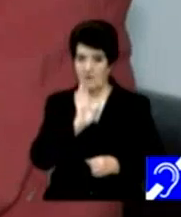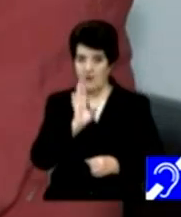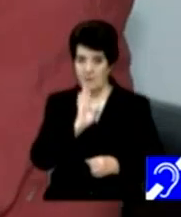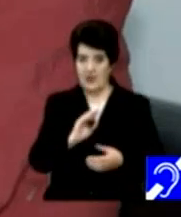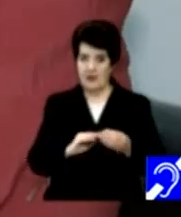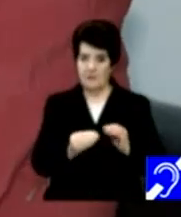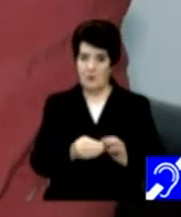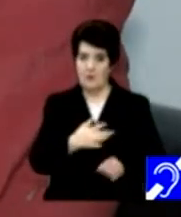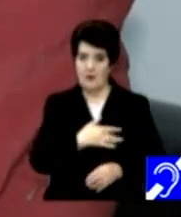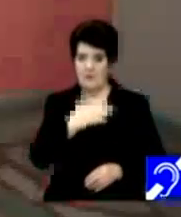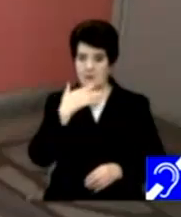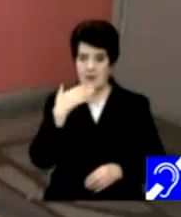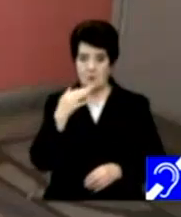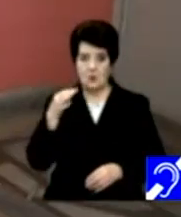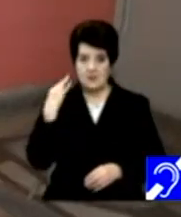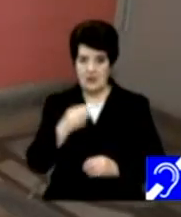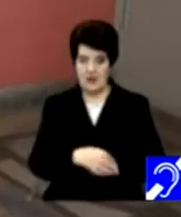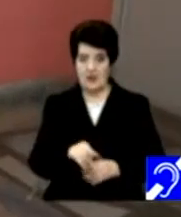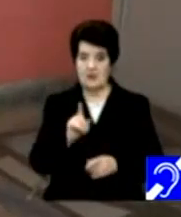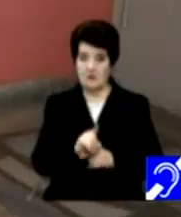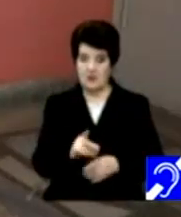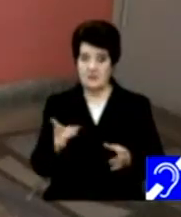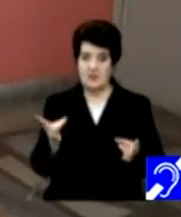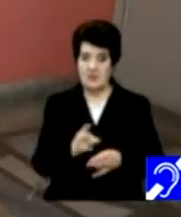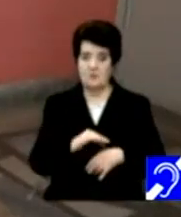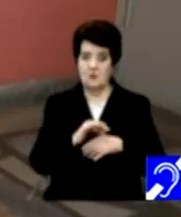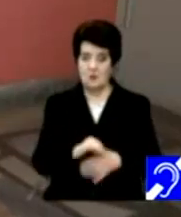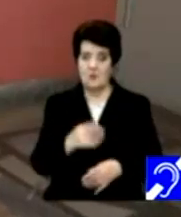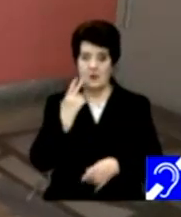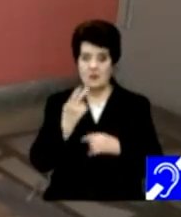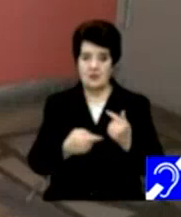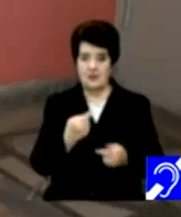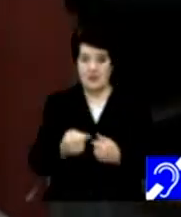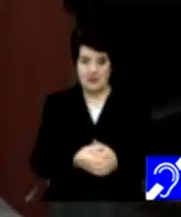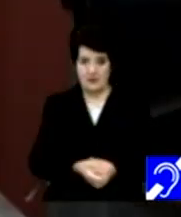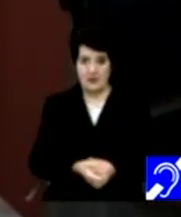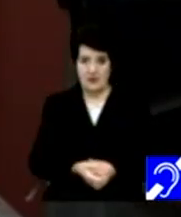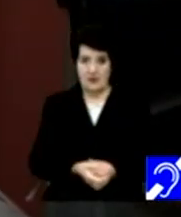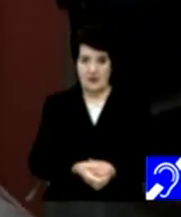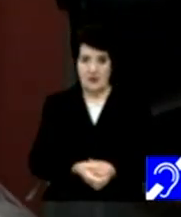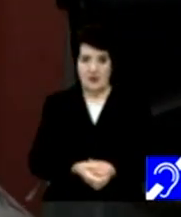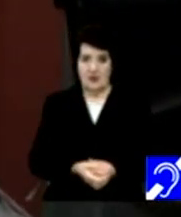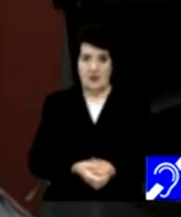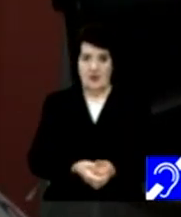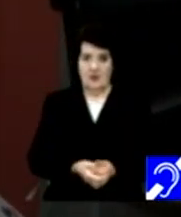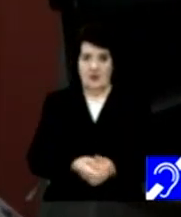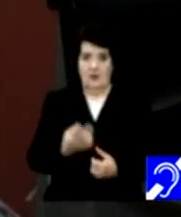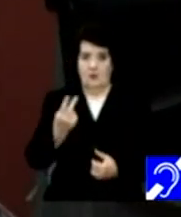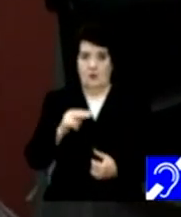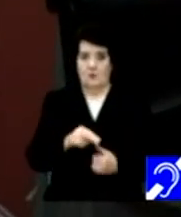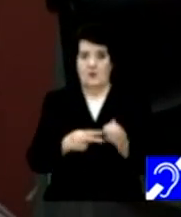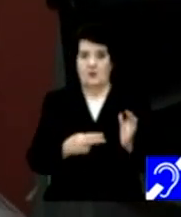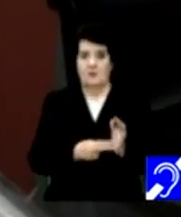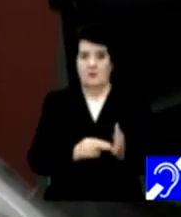probleme cardiace de mai mulți ani, iar această povară va trebui să o poarte după sine toată viața. M-am avut infarct în